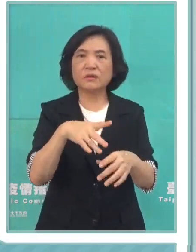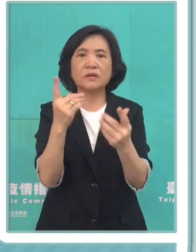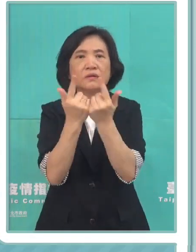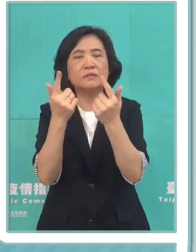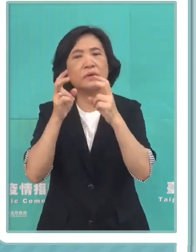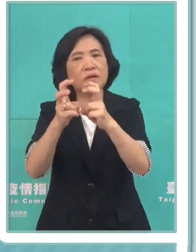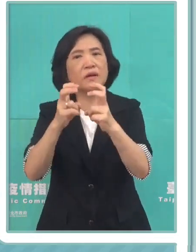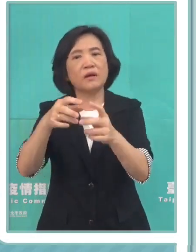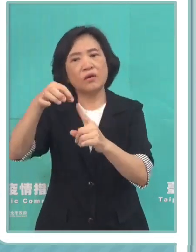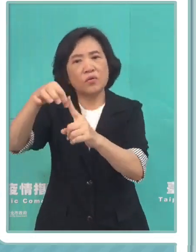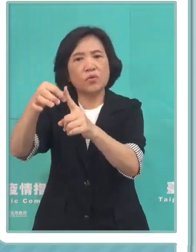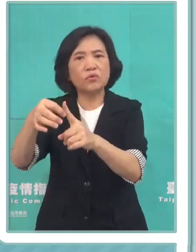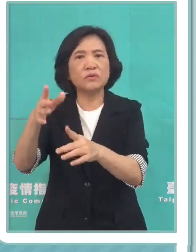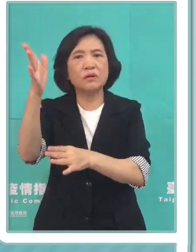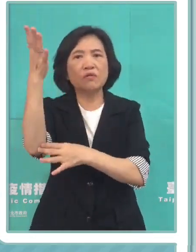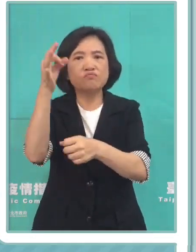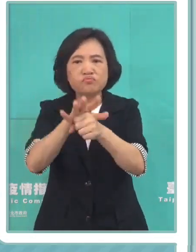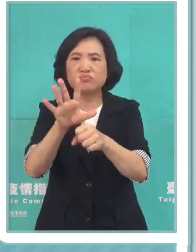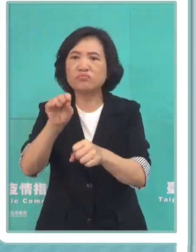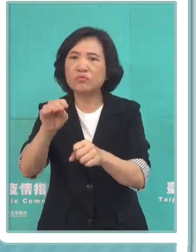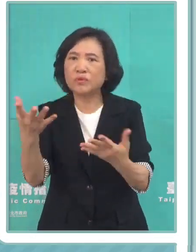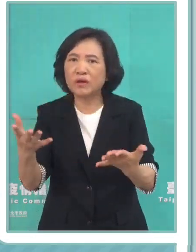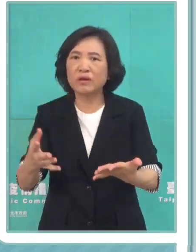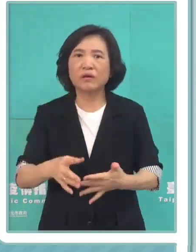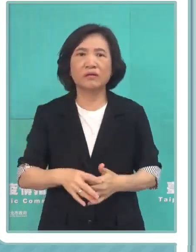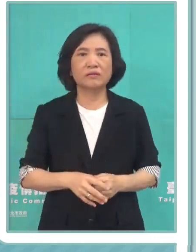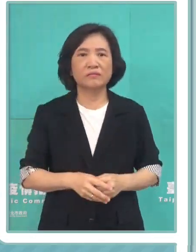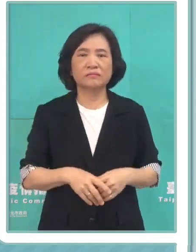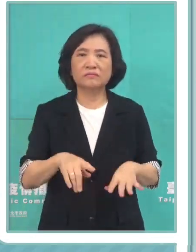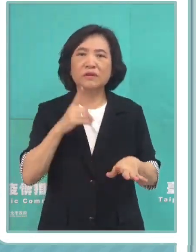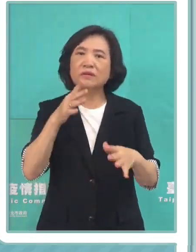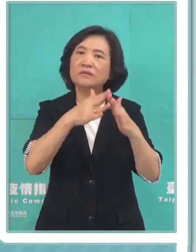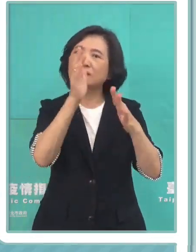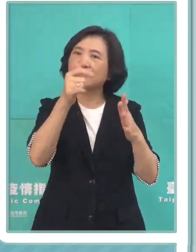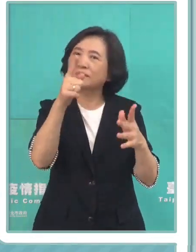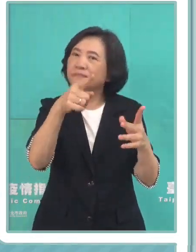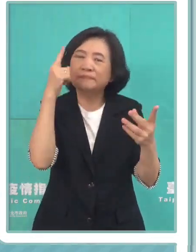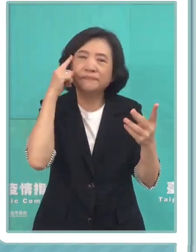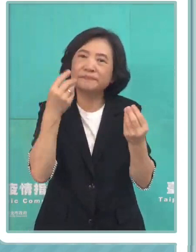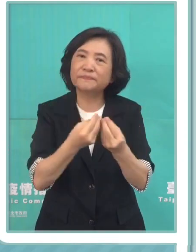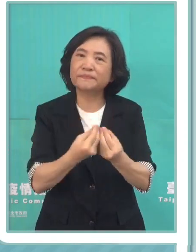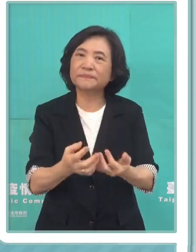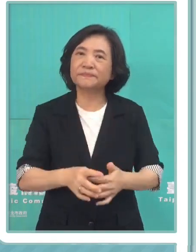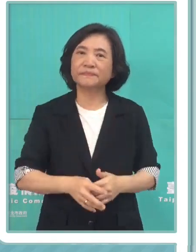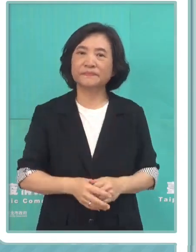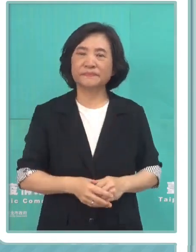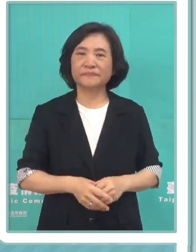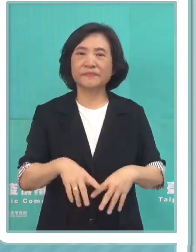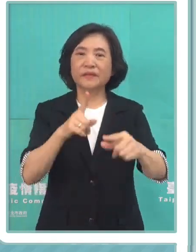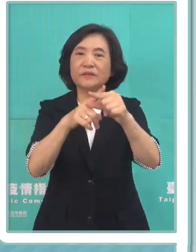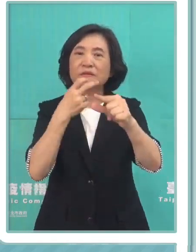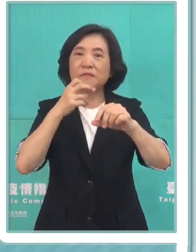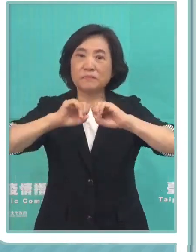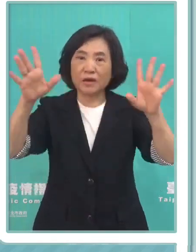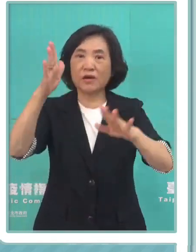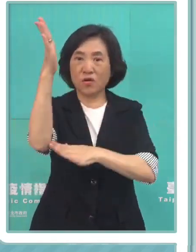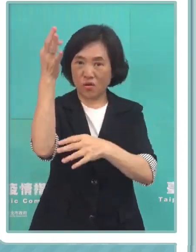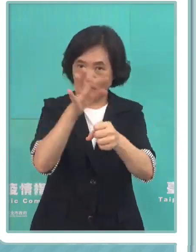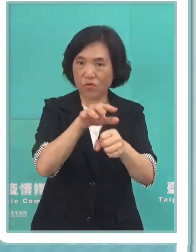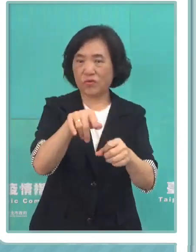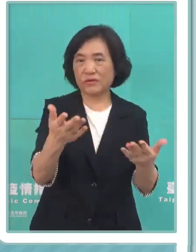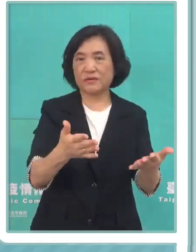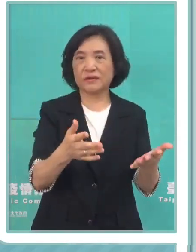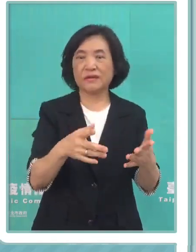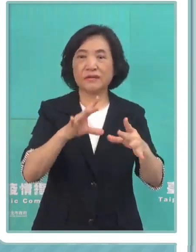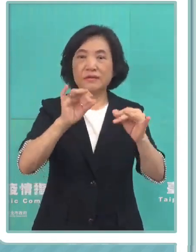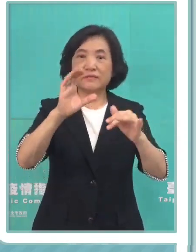跟其他的公车业者受到更大的影响，却没有被列入，请问市长怎么看？ 中央公布纾困方案，你知道，其